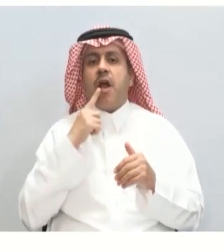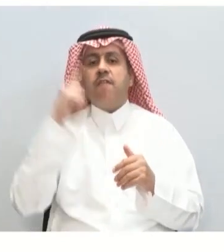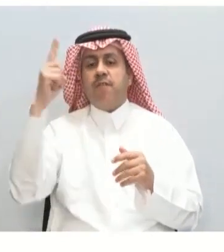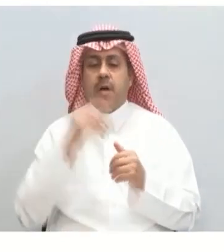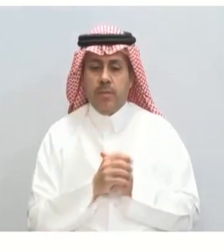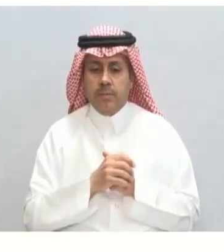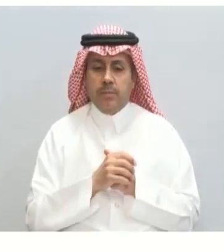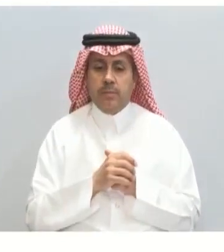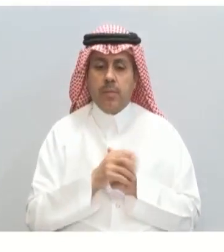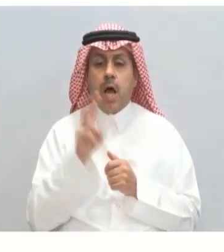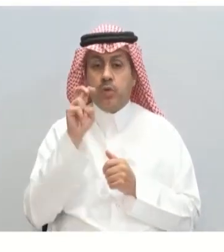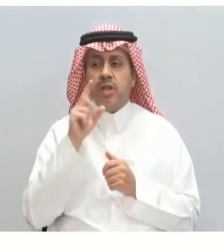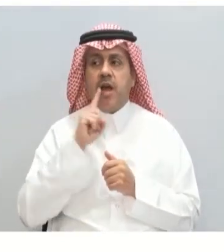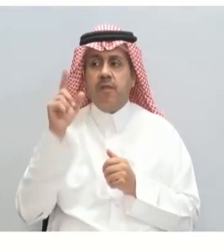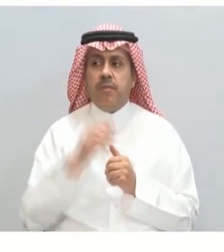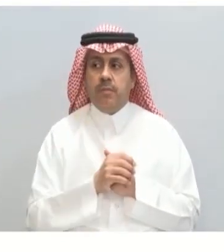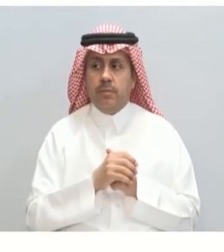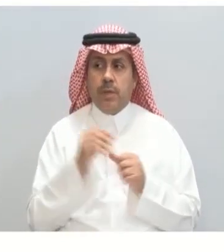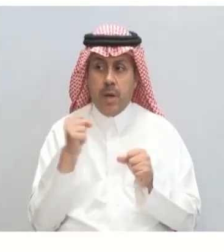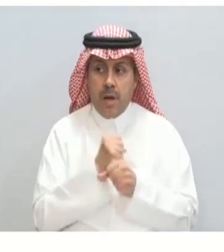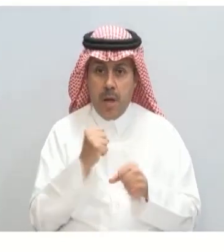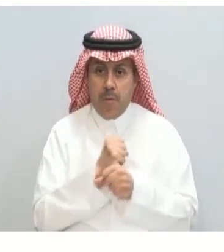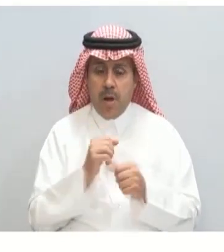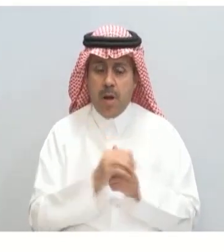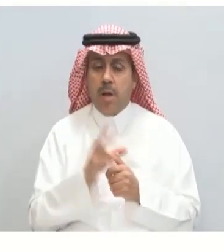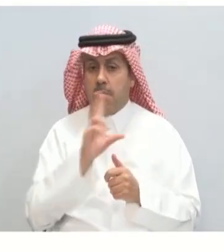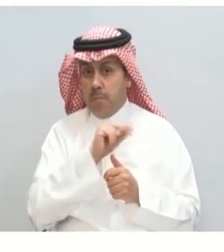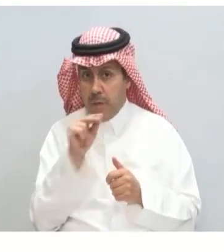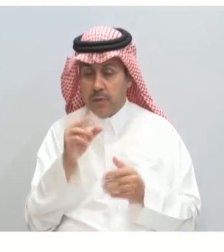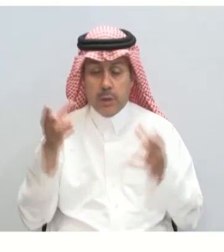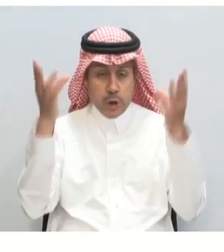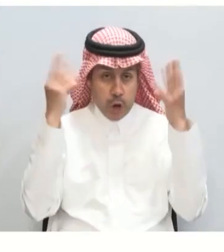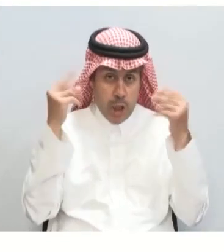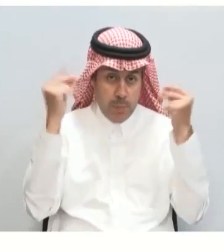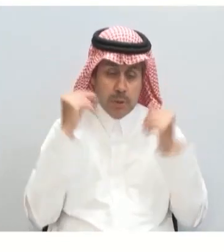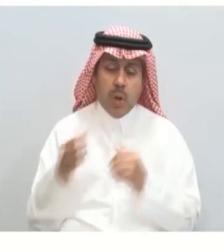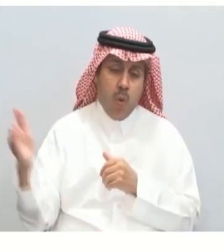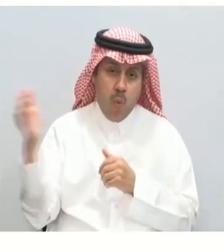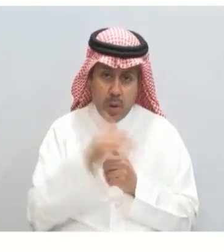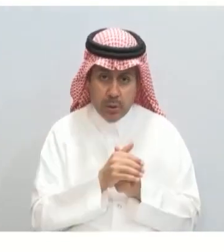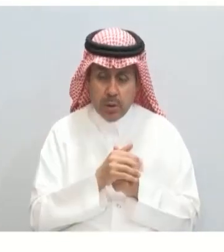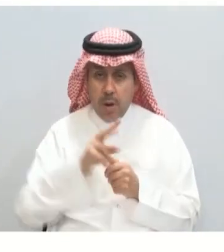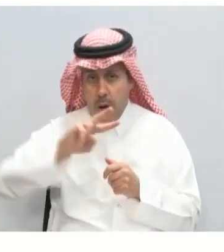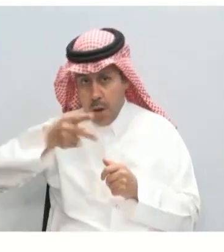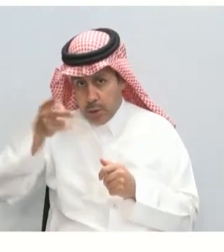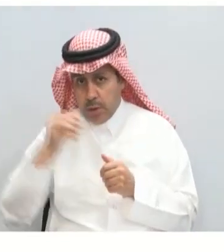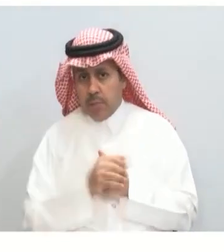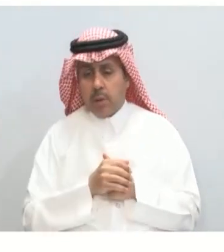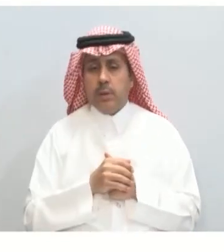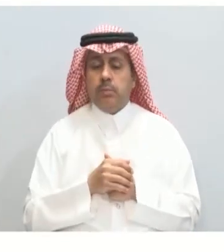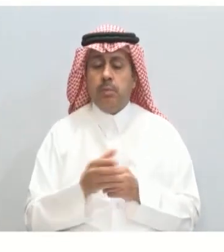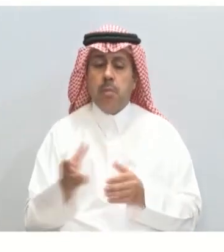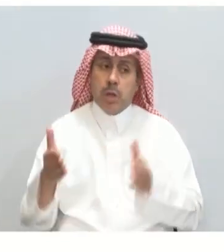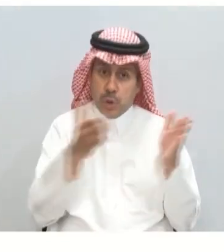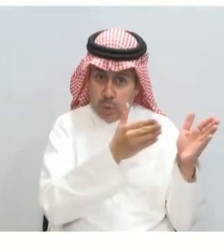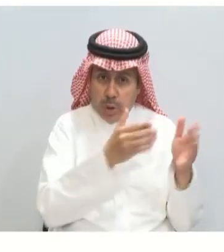10000 او 200000 سنعمل على اضافه نفس التعليمات الوارده ستختلف التعليمات بناء على التوجيهات اداره التسويق كما